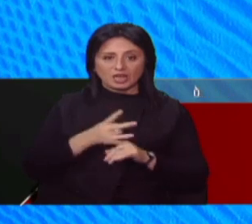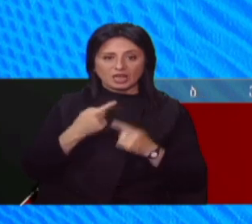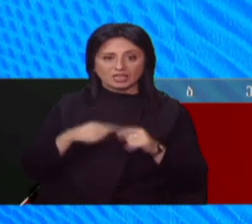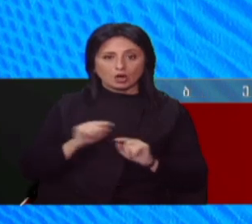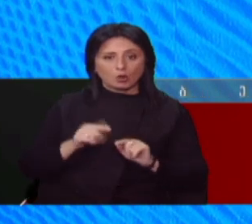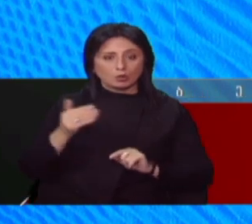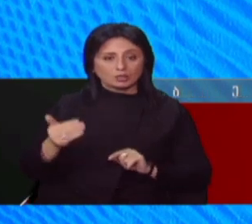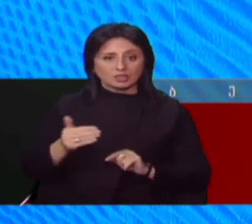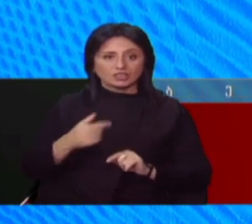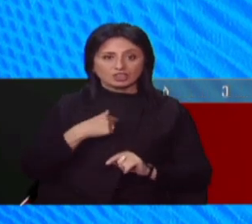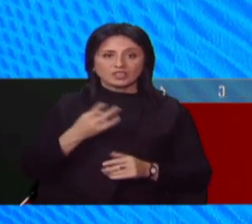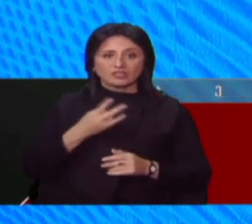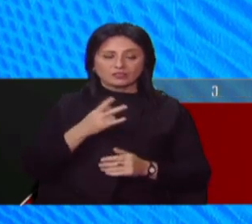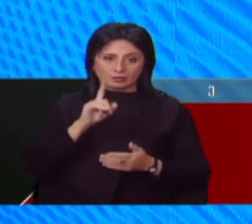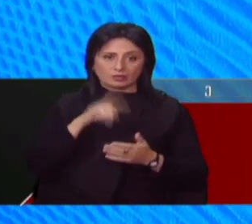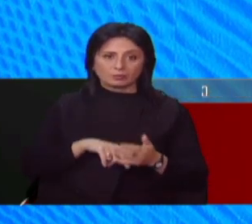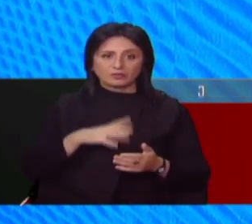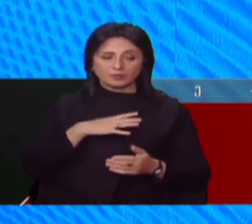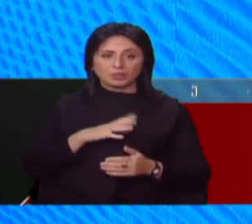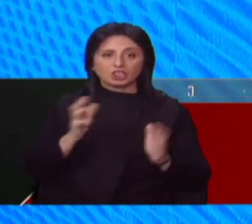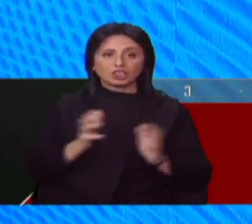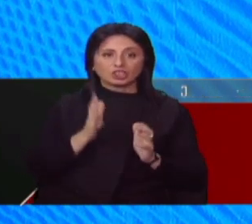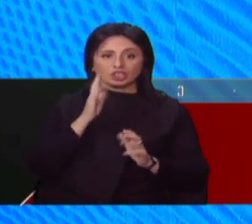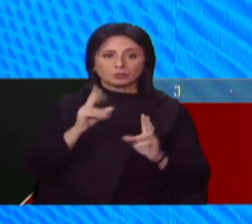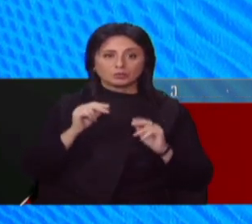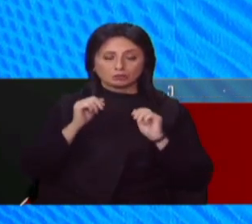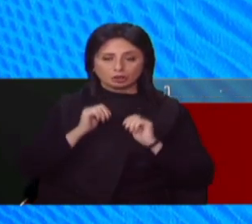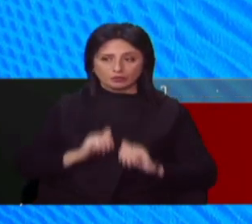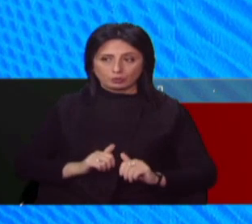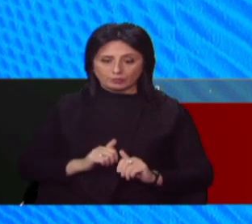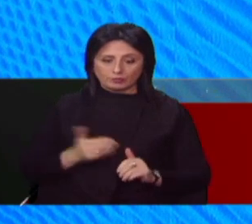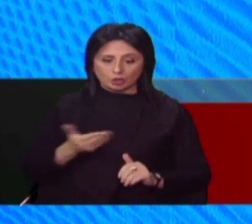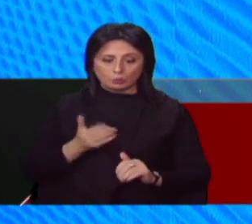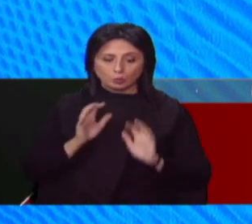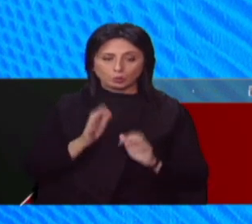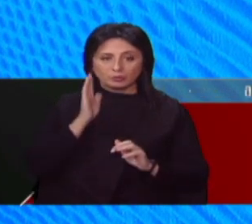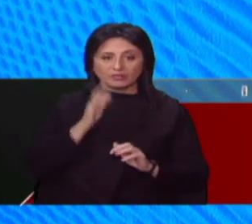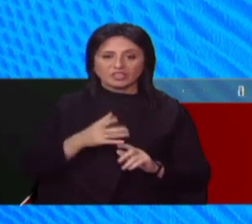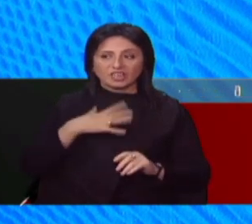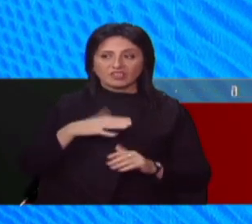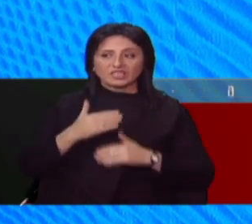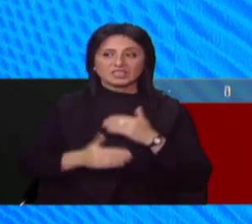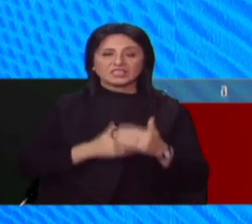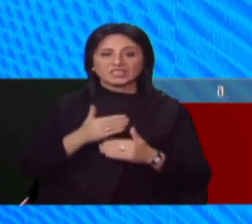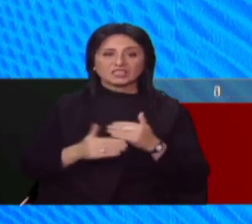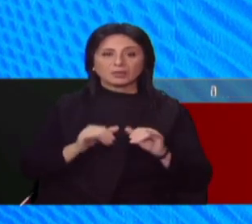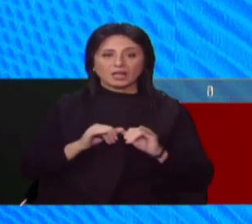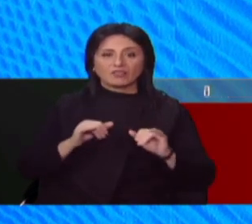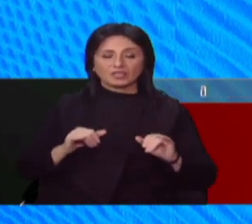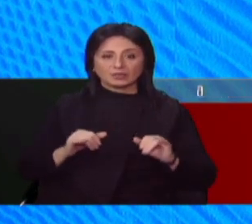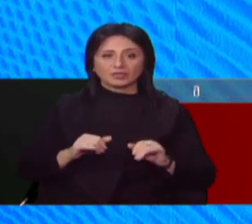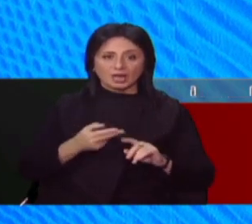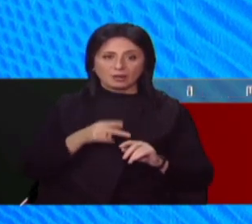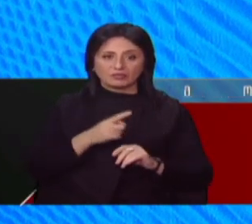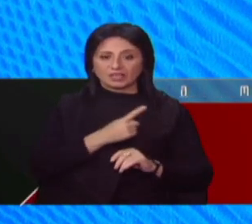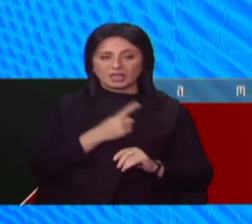რადიკალური ოპოზიცია ჩვენ ორ დარწმუნებული, რომ შენარჩუნებული იქნება მშვიდობა, რომ უზრუნველყოფილი იქნება ქვეყნის წინსვლა და განვითარება,